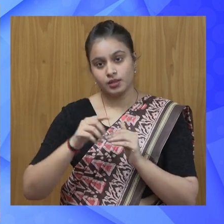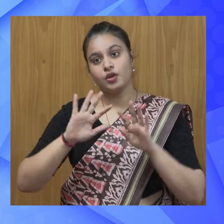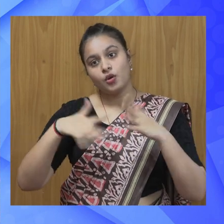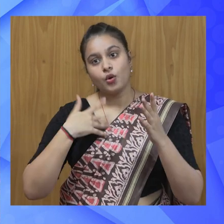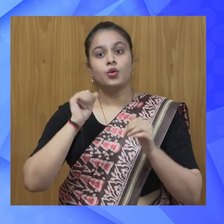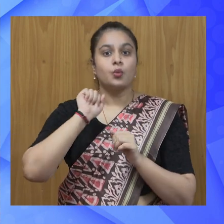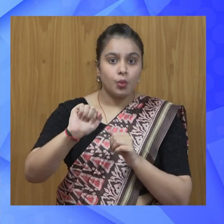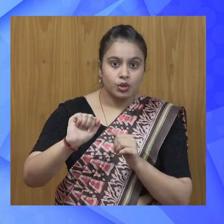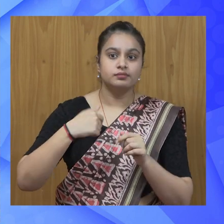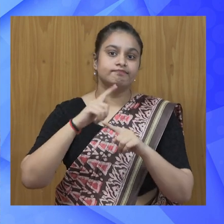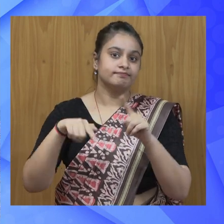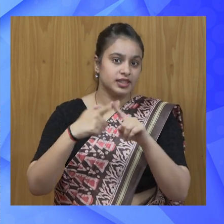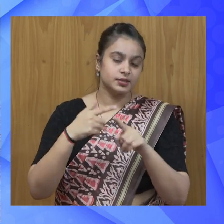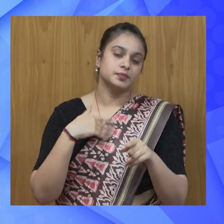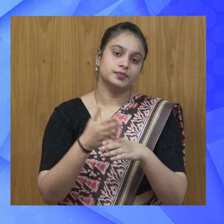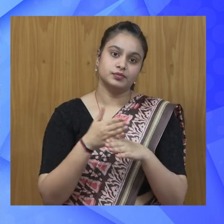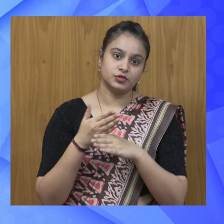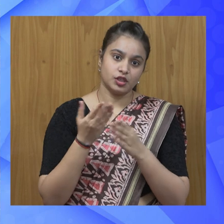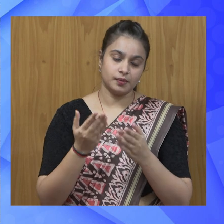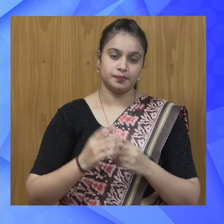सुरक्षा पर एक्सपर्टीज को हमारे साथ शेयर करेंगी.